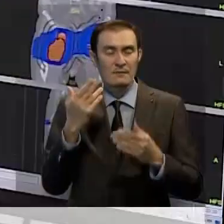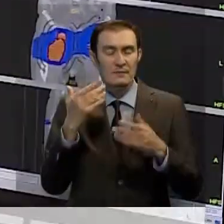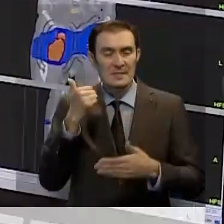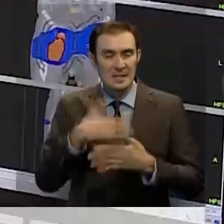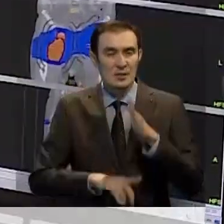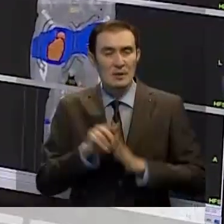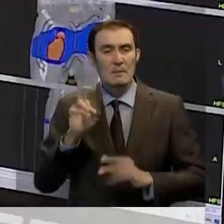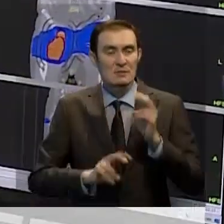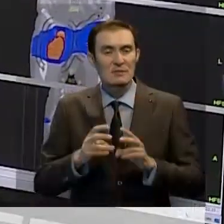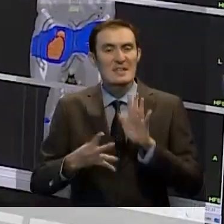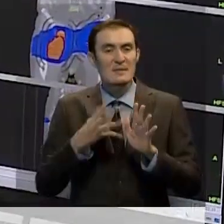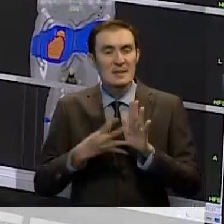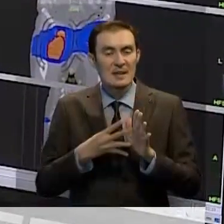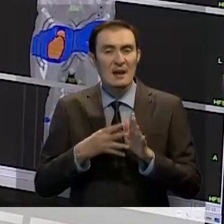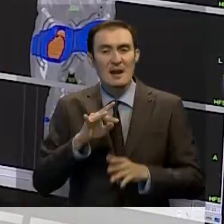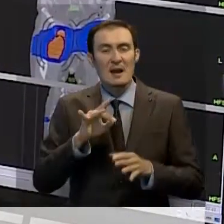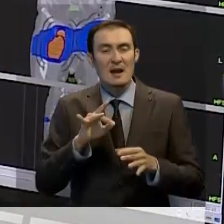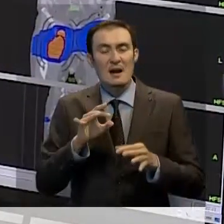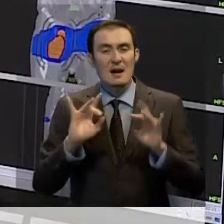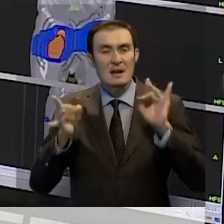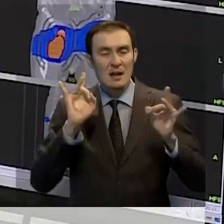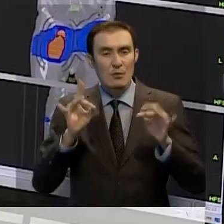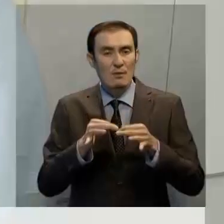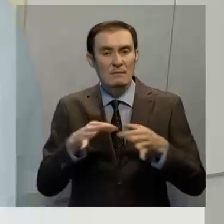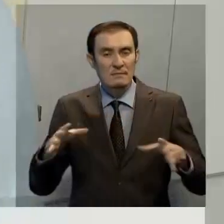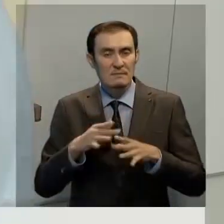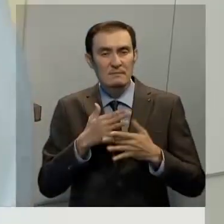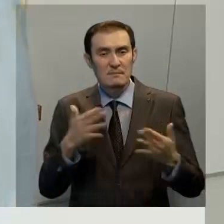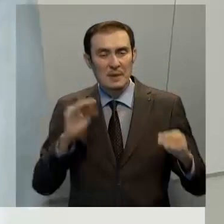запустят производство 9 радиофармпрепаратов. 8 из них